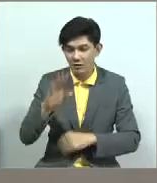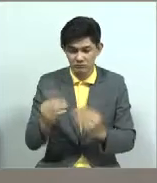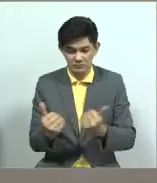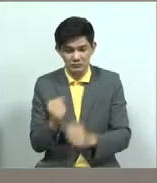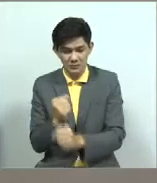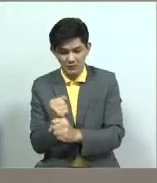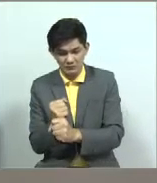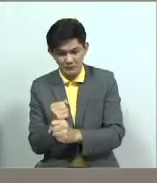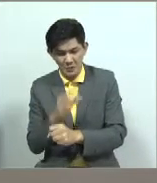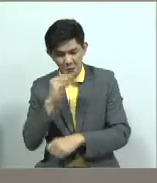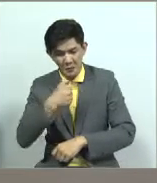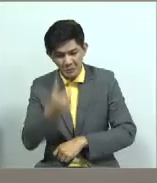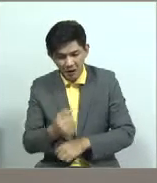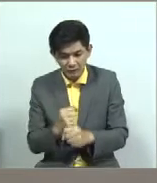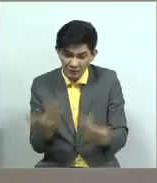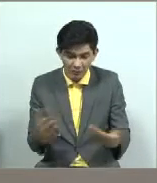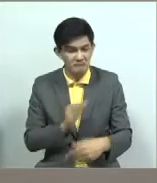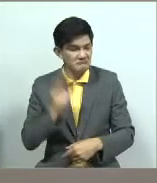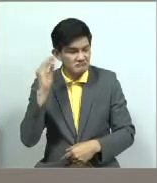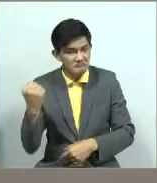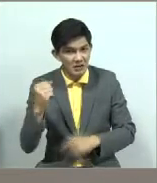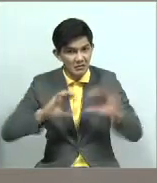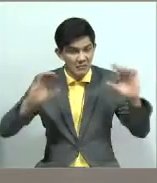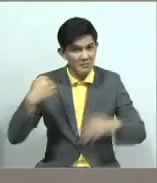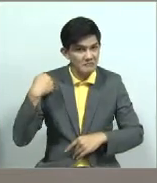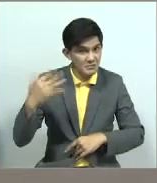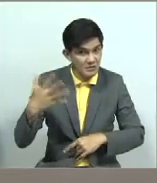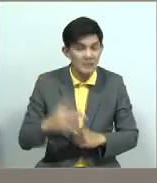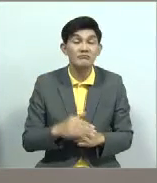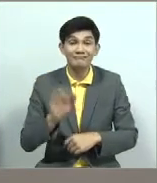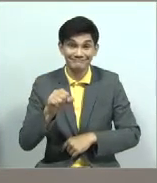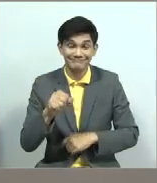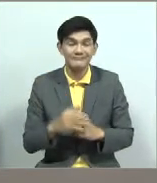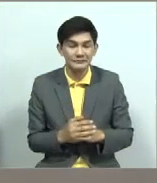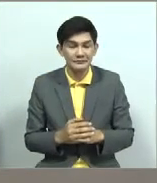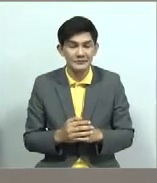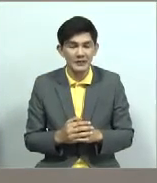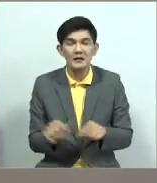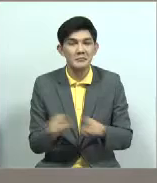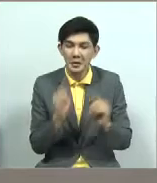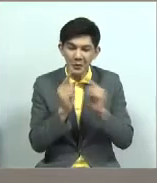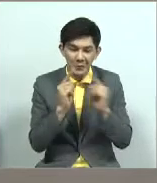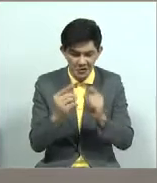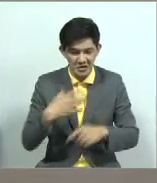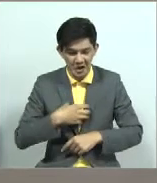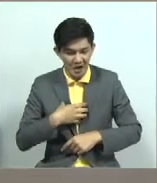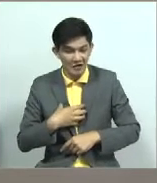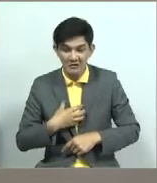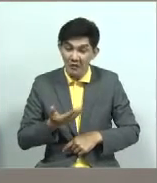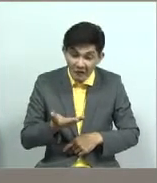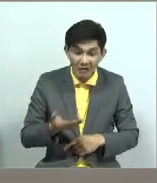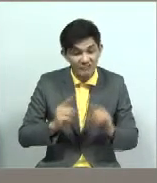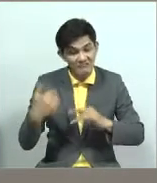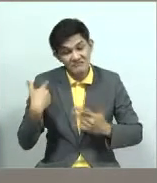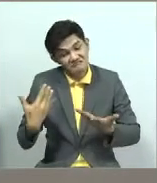ไปพูดไปมากๆเข้าเอ๊ะเขาจะเชื่อมันรัฐบาลเราเหรอใช่ไหมกลายเป็นต่อรองอะไรกันเยอะแยะหมดเขาผมว่าเขาคุย